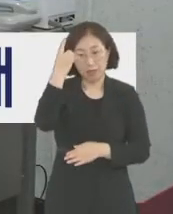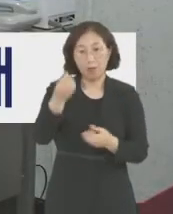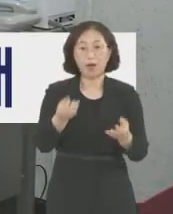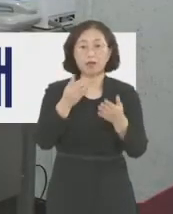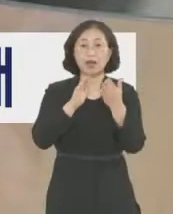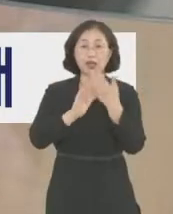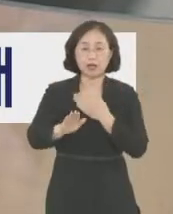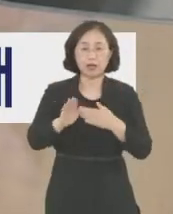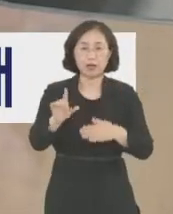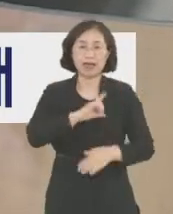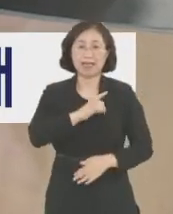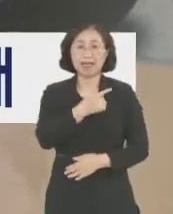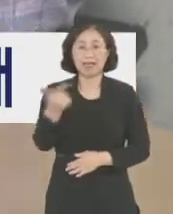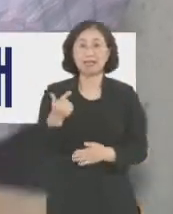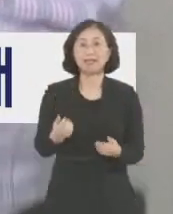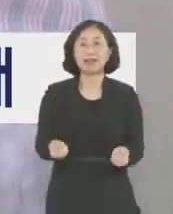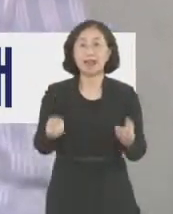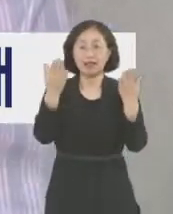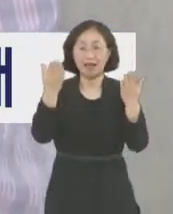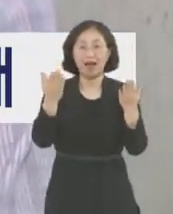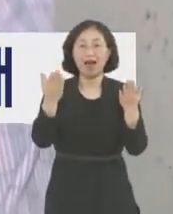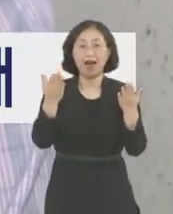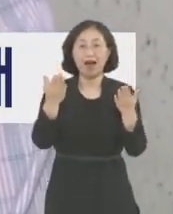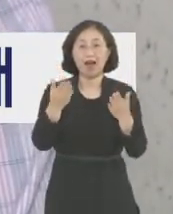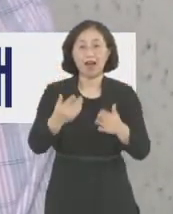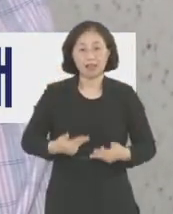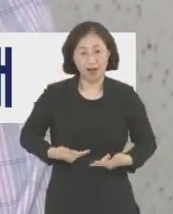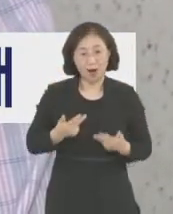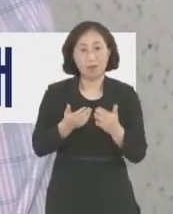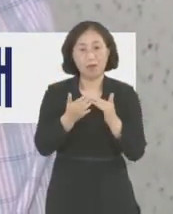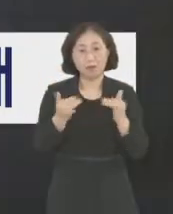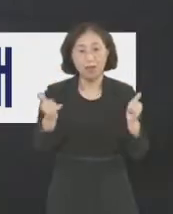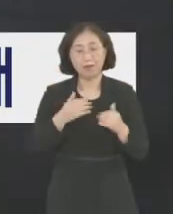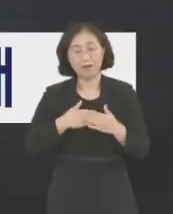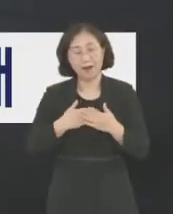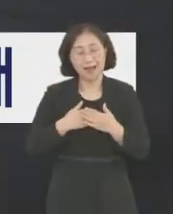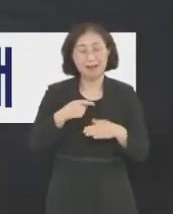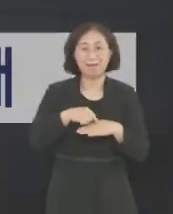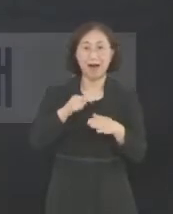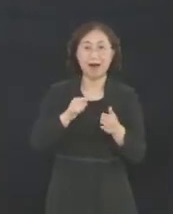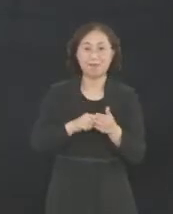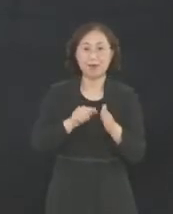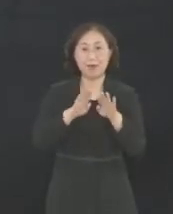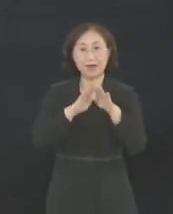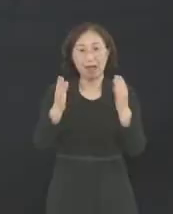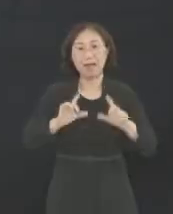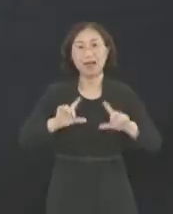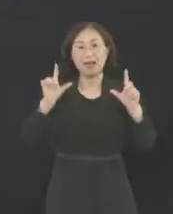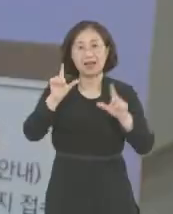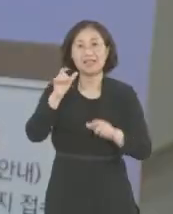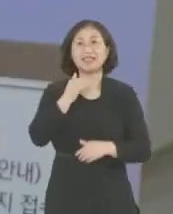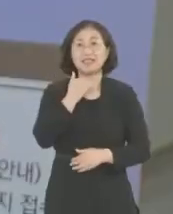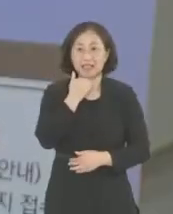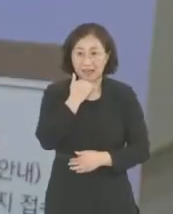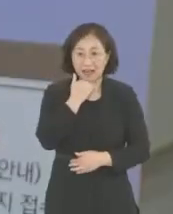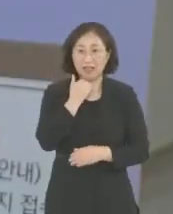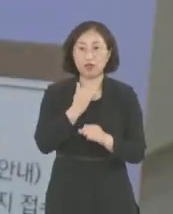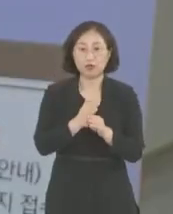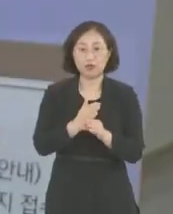최대 규모의 국제행사인만큼 uclg 총회 자원봉사자들도 설레는 마음으로 개막일을 기다리고 있습니다